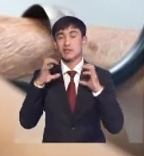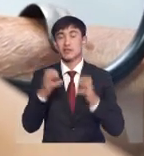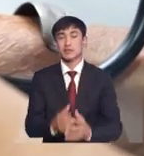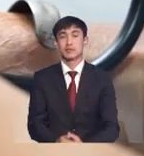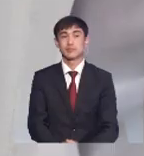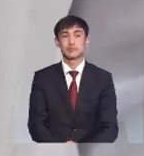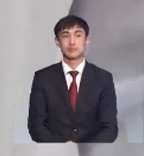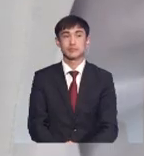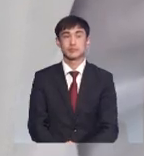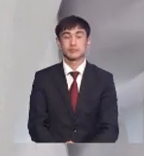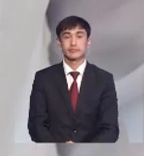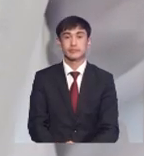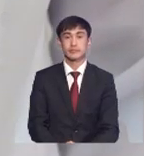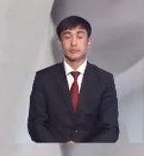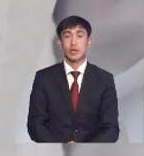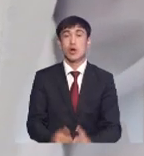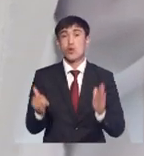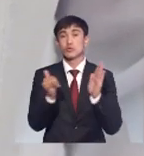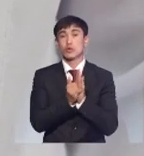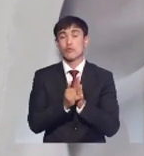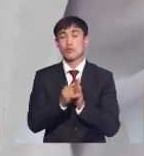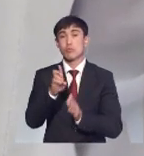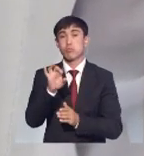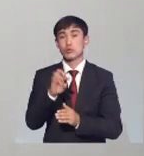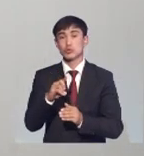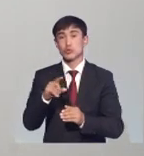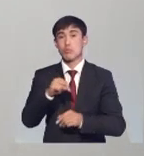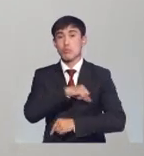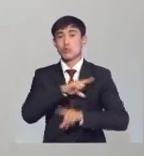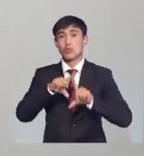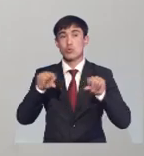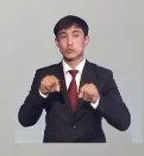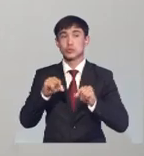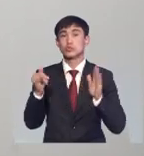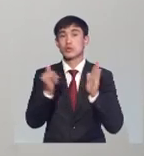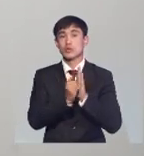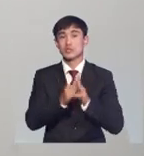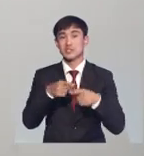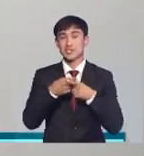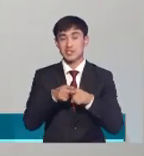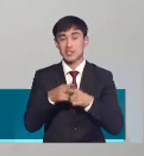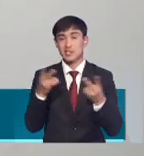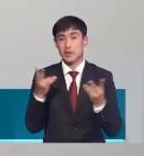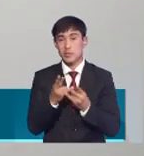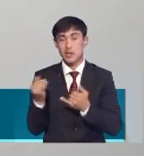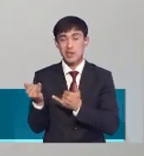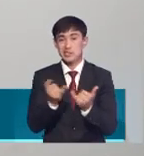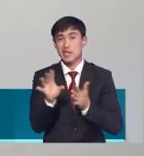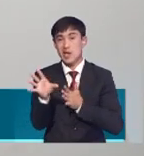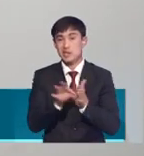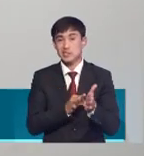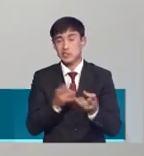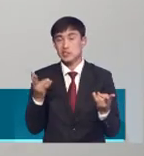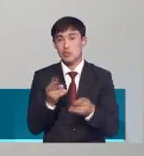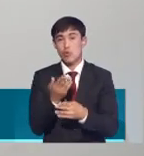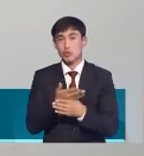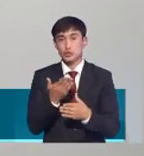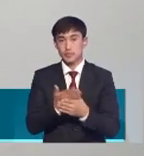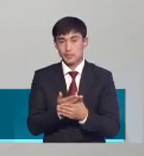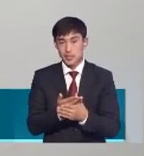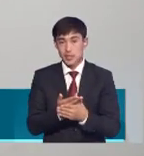здравоохранения. При установке блочно-модульного комплекса устанавливается оборудование, необходимое для оказания экстренной и неотложной